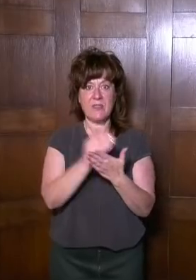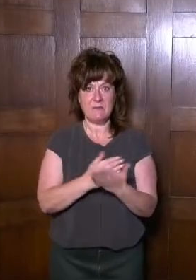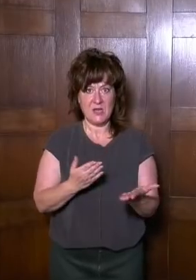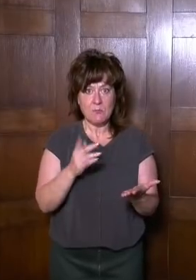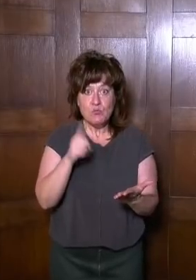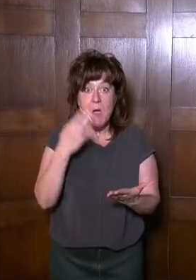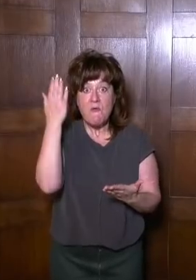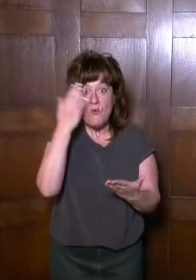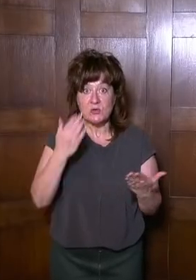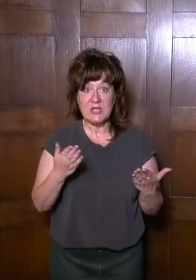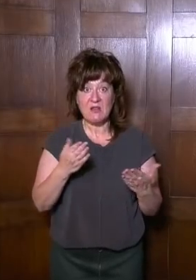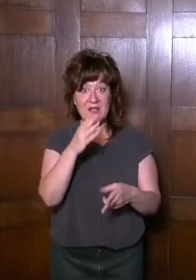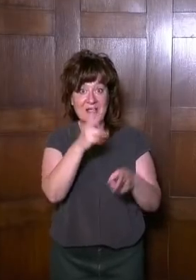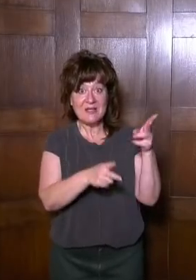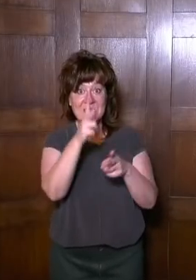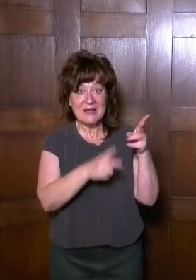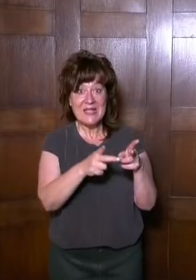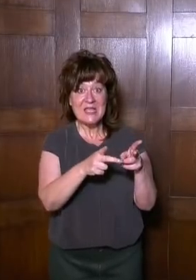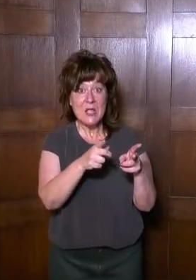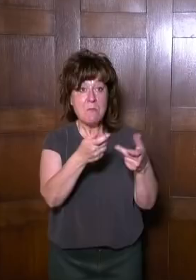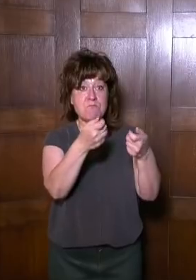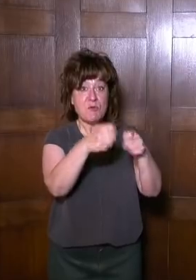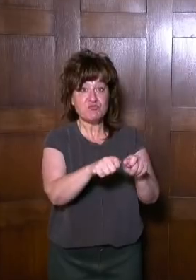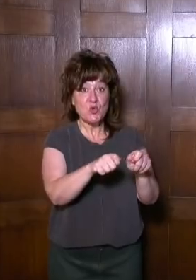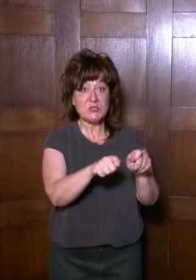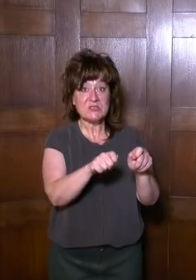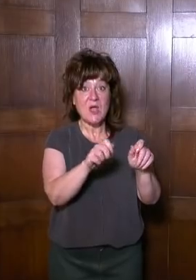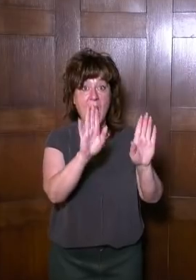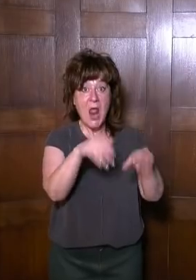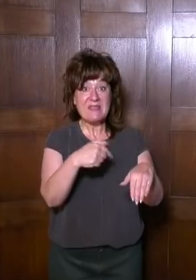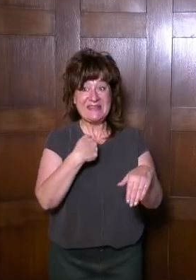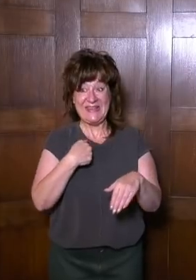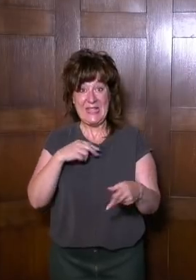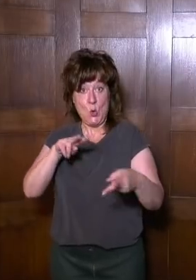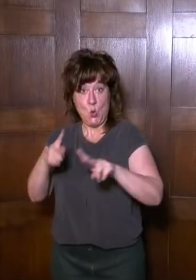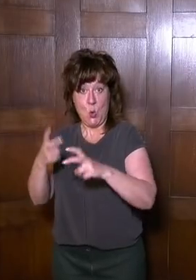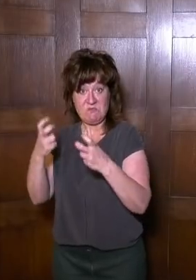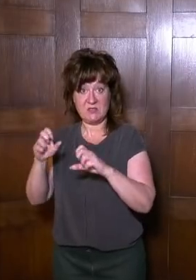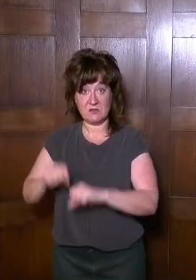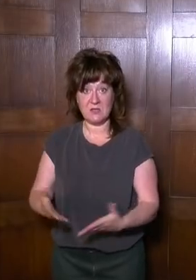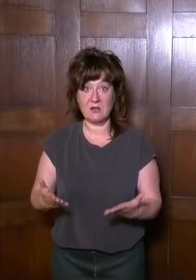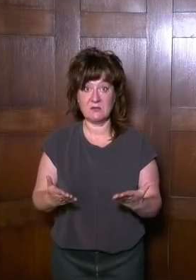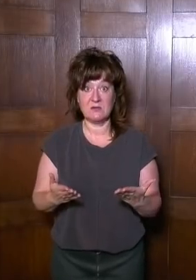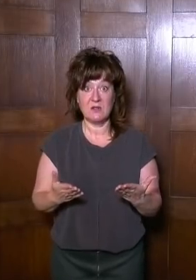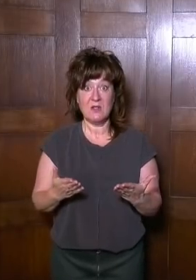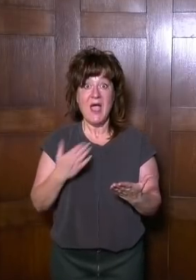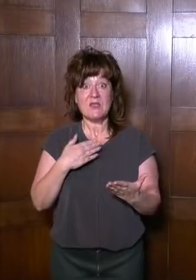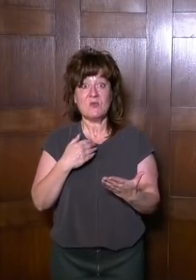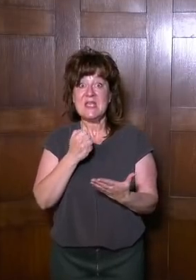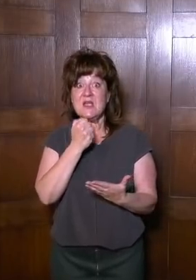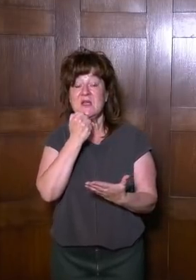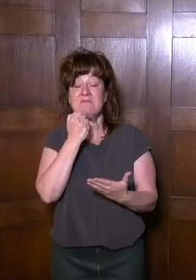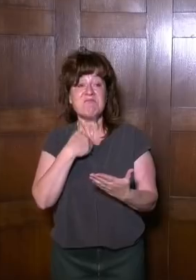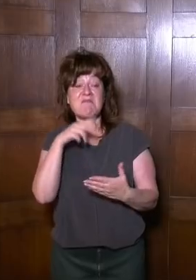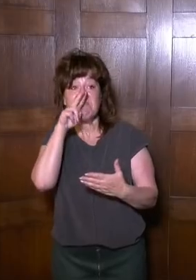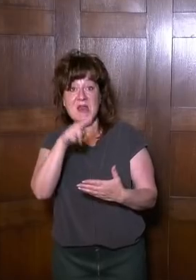setzt voraus, dass die Gerichte dann Beschlüsse erlassen, die ich dann auch umsetzen könnte. Sprich, das war, ich sage jetzt mal aus Sicht